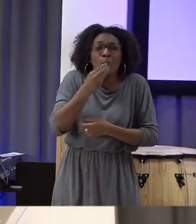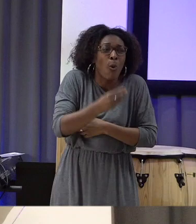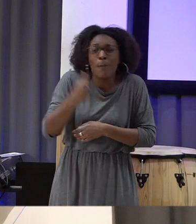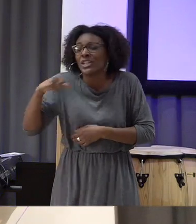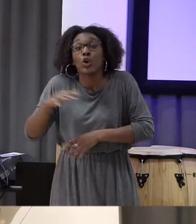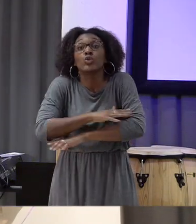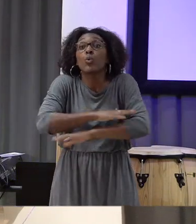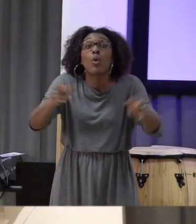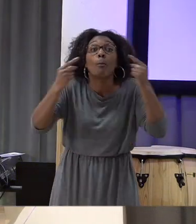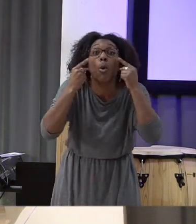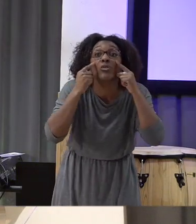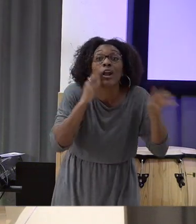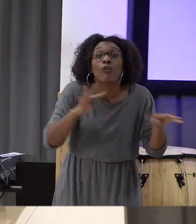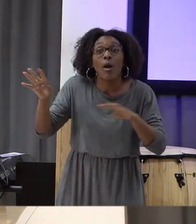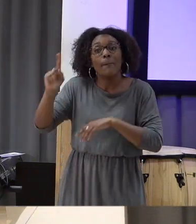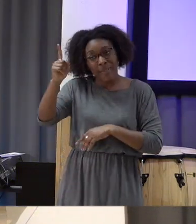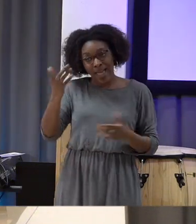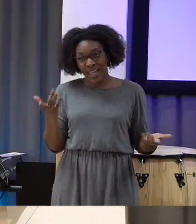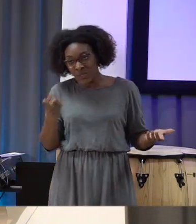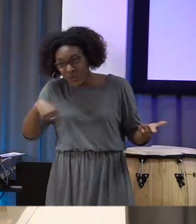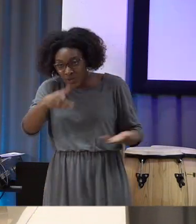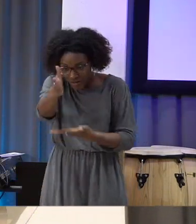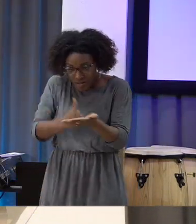verra. Mais de quel côté serons-nous?